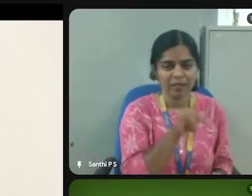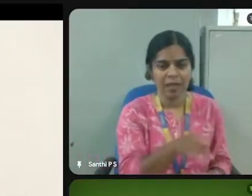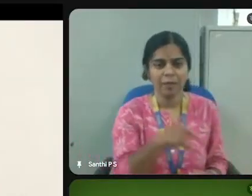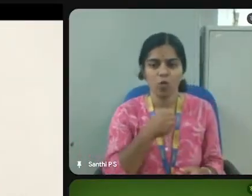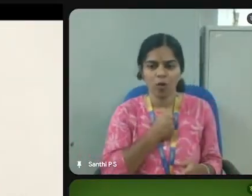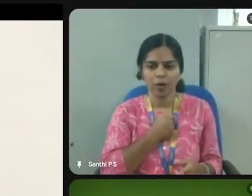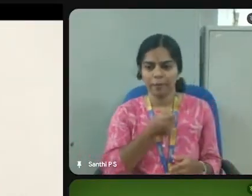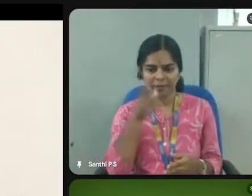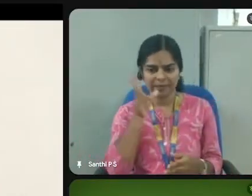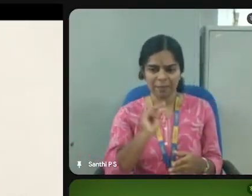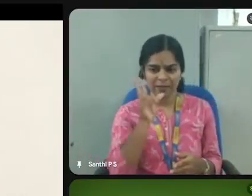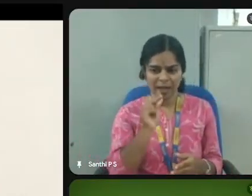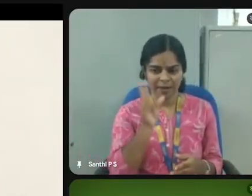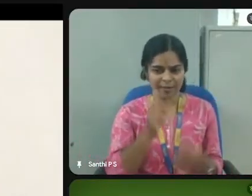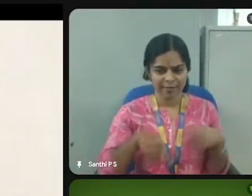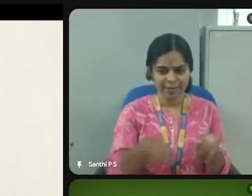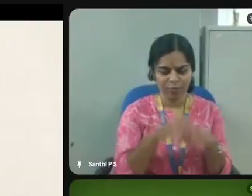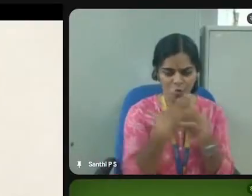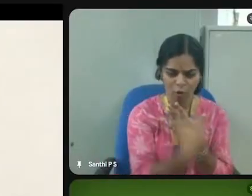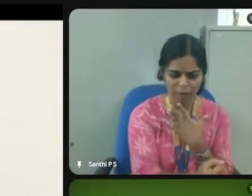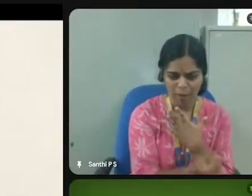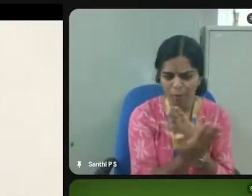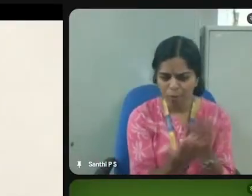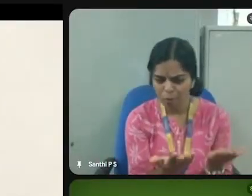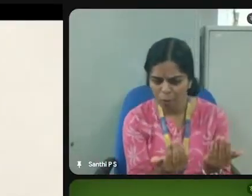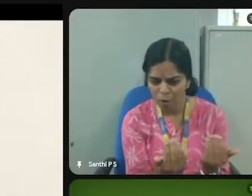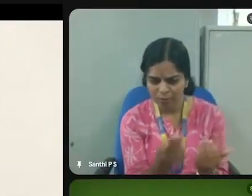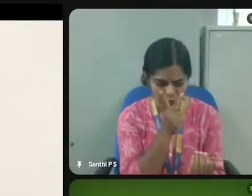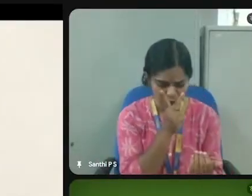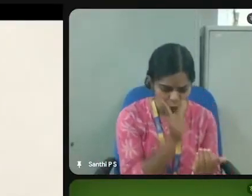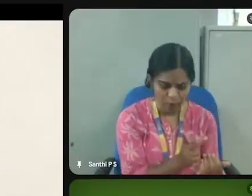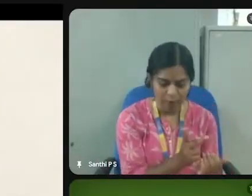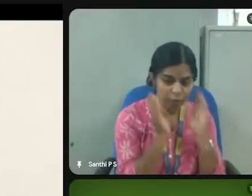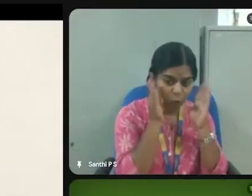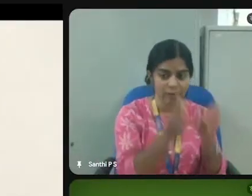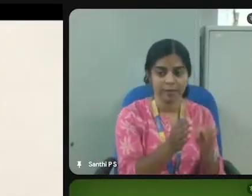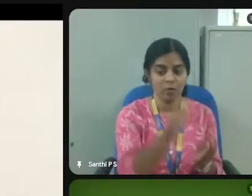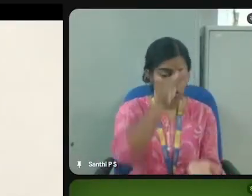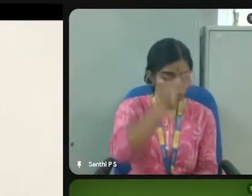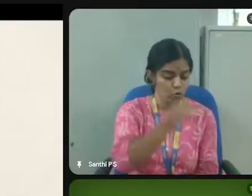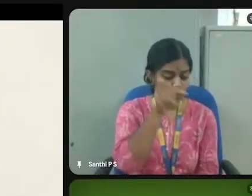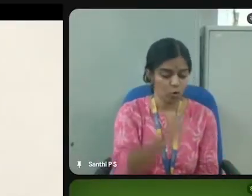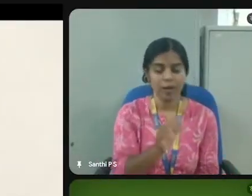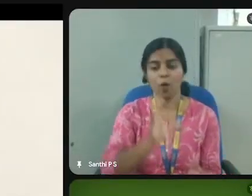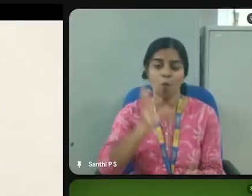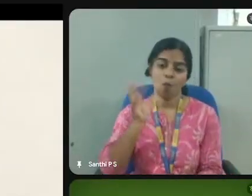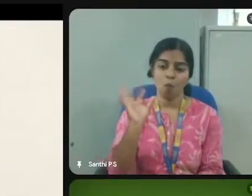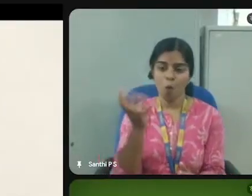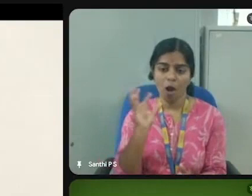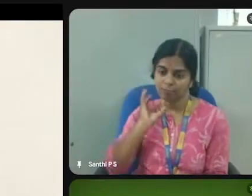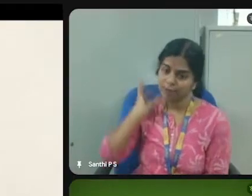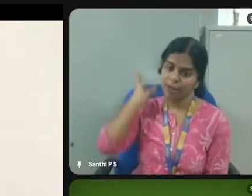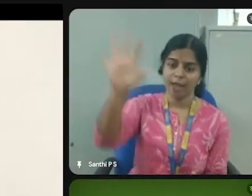ചെയ്യാൻ പറ്റുന്നുണ്ടോ, ഇപ്പോൾ അതെല്ലാം നമ്മൾ അവർക്ക് നോക്കേണ്ട ആവശ്യങ്ങളുണ്ട്. അവർക്ക് ശരിക്കും ബോൾ ത്രോ പറ്റുന്നുണ്ടോ, ബോൾ